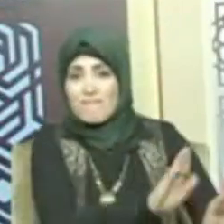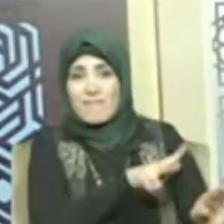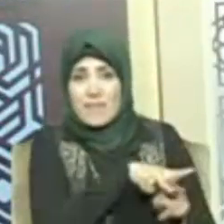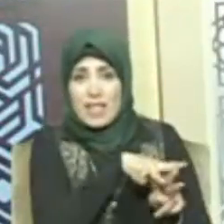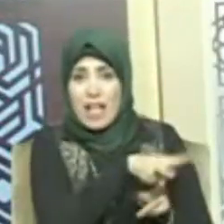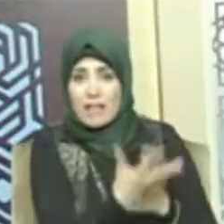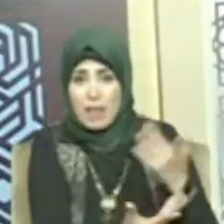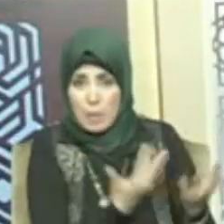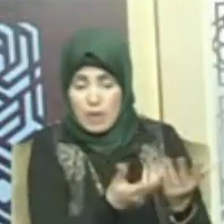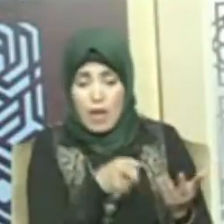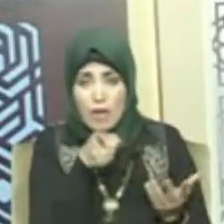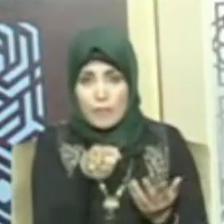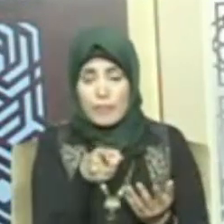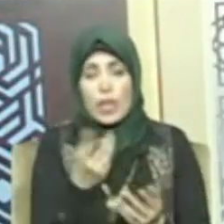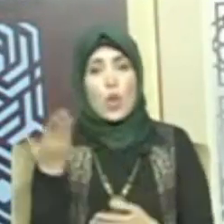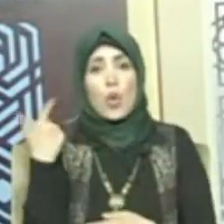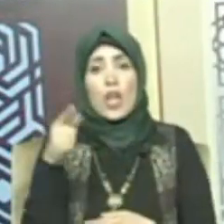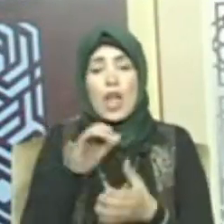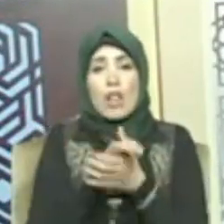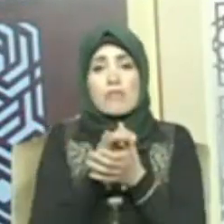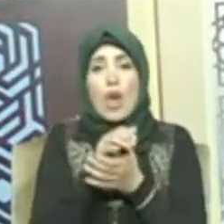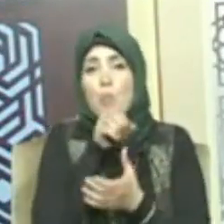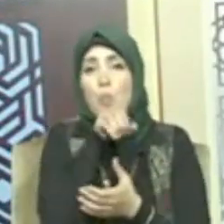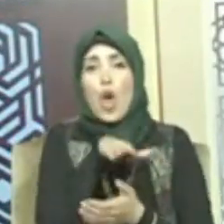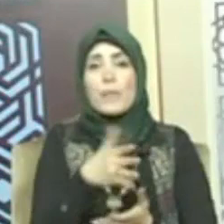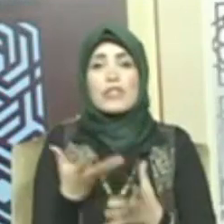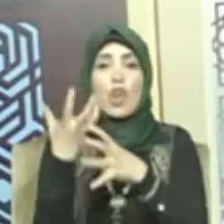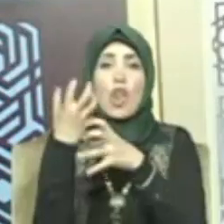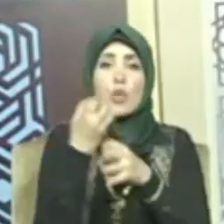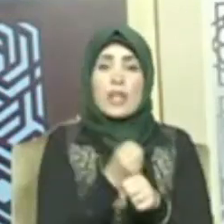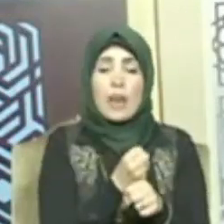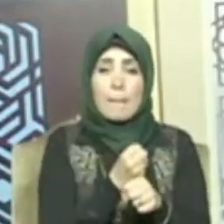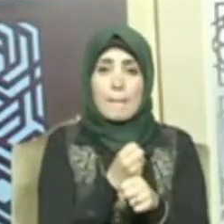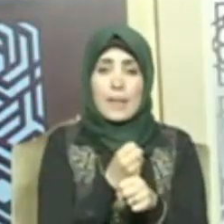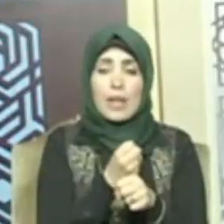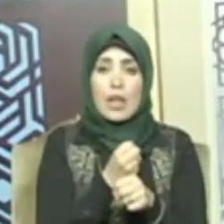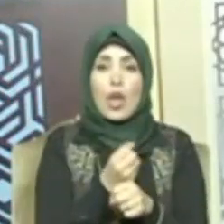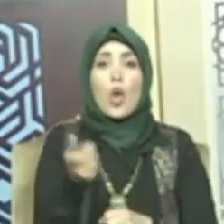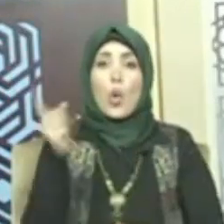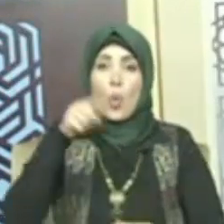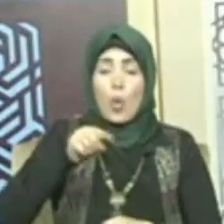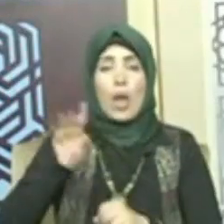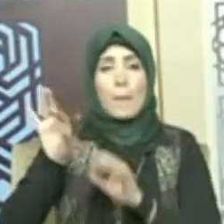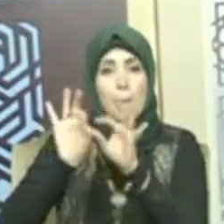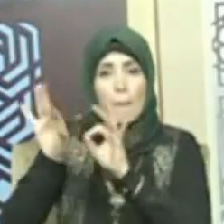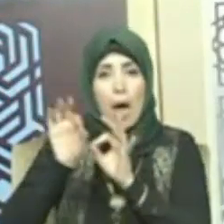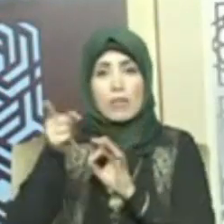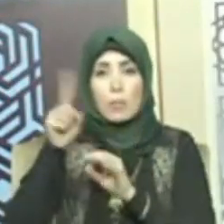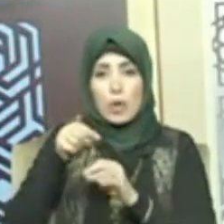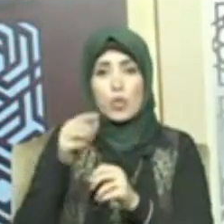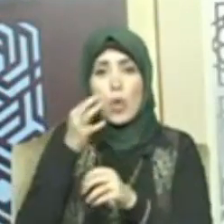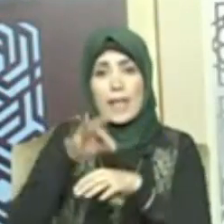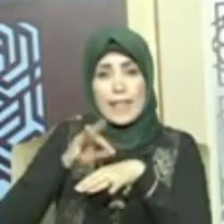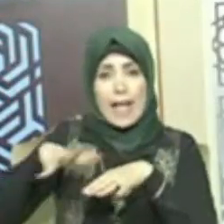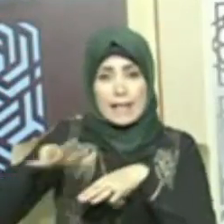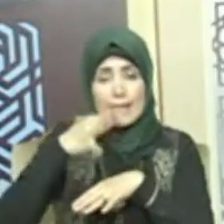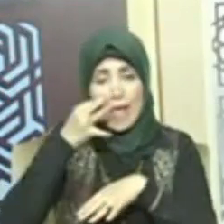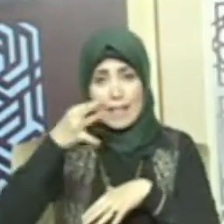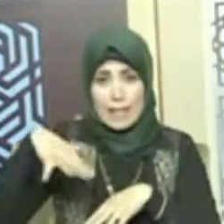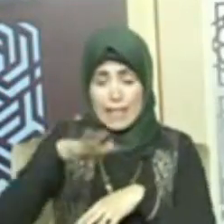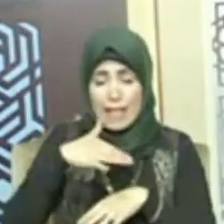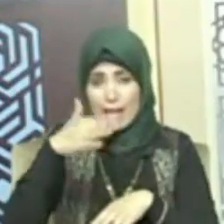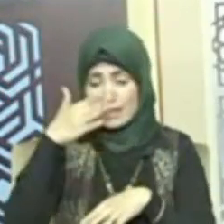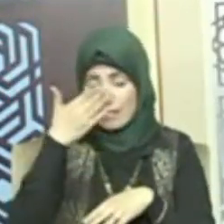وقد ذكرنا أن أصحاب النبي صلى الله عليه وسلم وأن بعض الصالحين كانوا